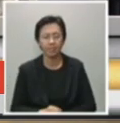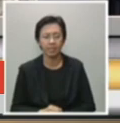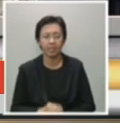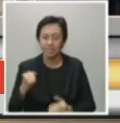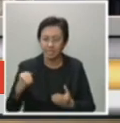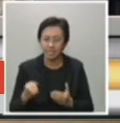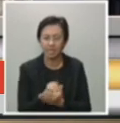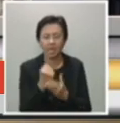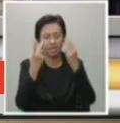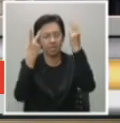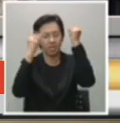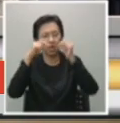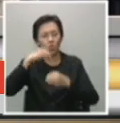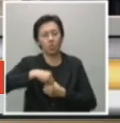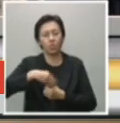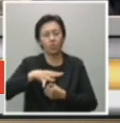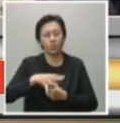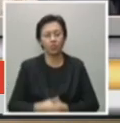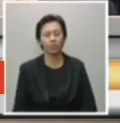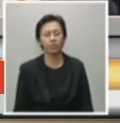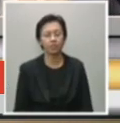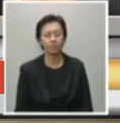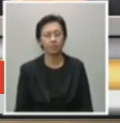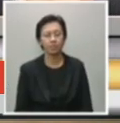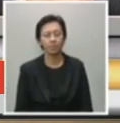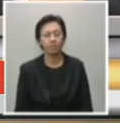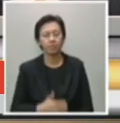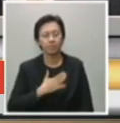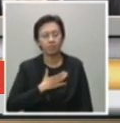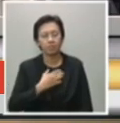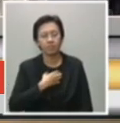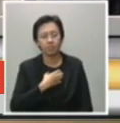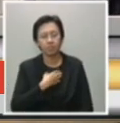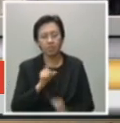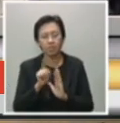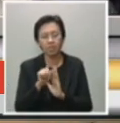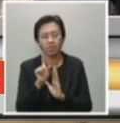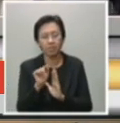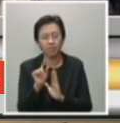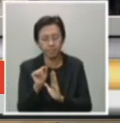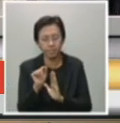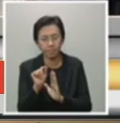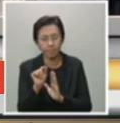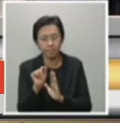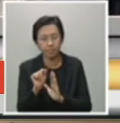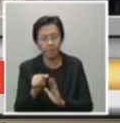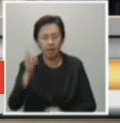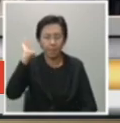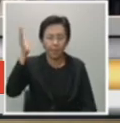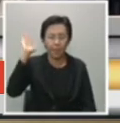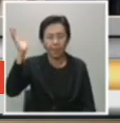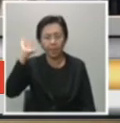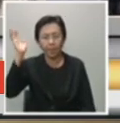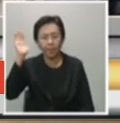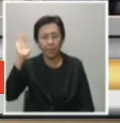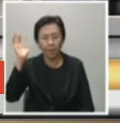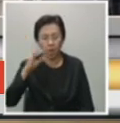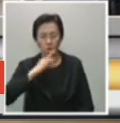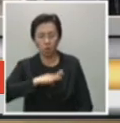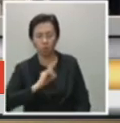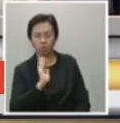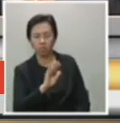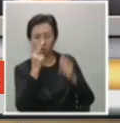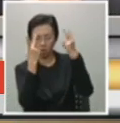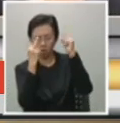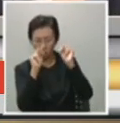านนายกรัฐมนตรีไม่ได้อยู่ในที่นี้เพราะดิฉันอยากจะให้เป็น20นาทีที่จะกระตุ้นต่อมสำนึกของน